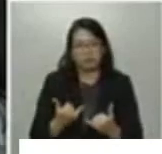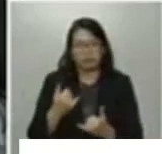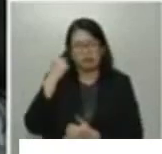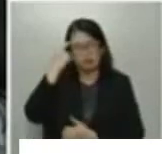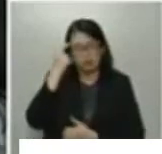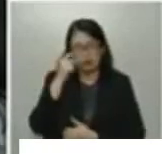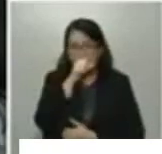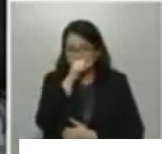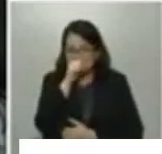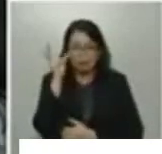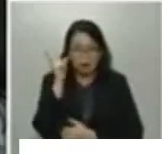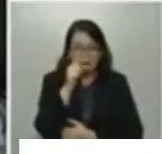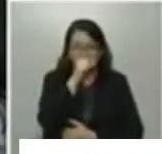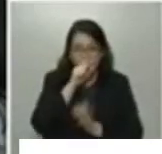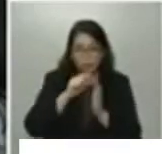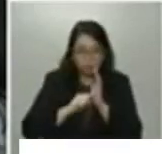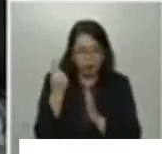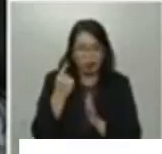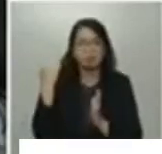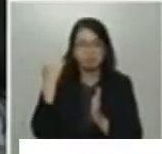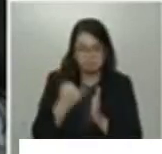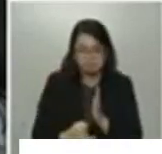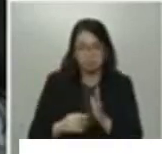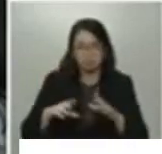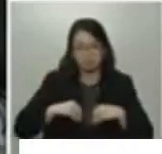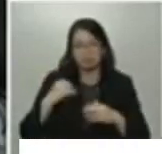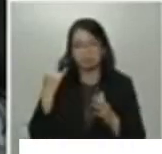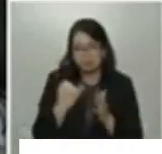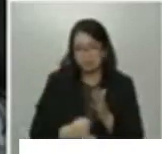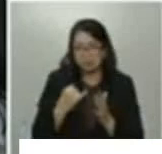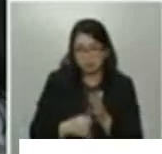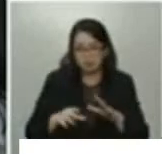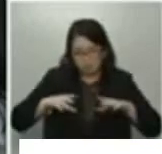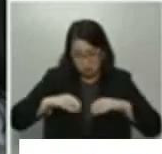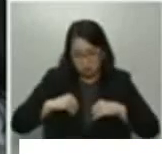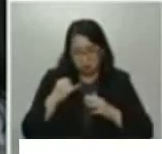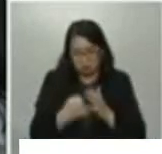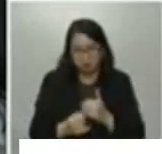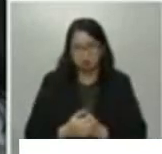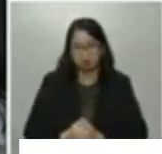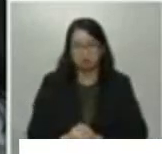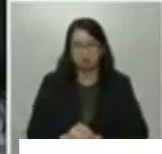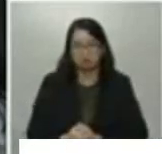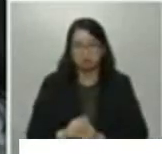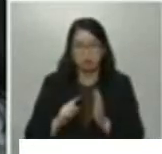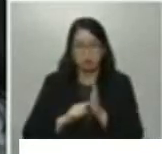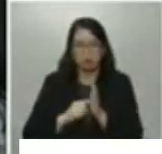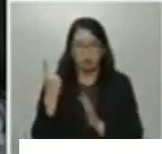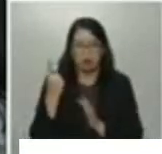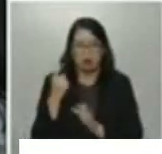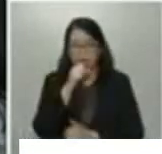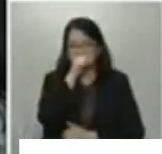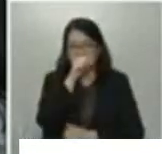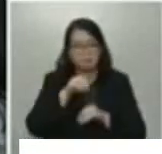กปิดข่าวคราวในช่วงแรกนั้นเป็นความผิดพลาดและยอมรับนะครับว่าความผิดพลาดนั้นเขา